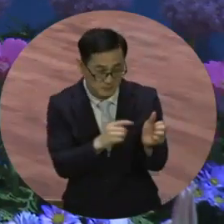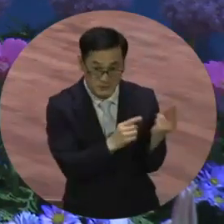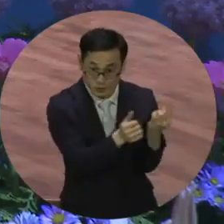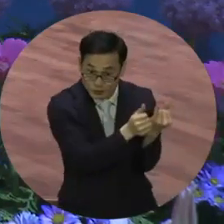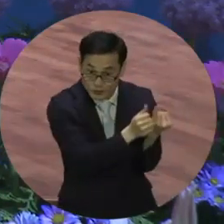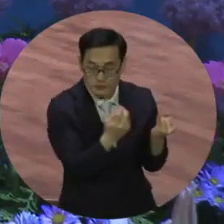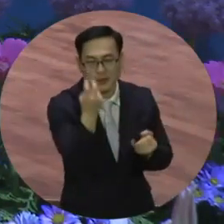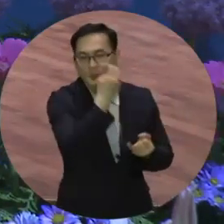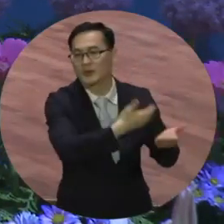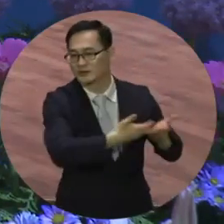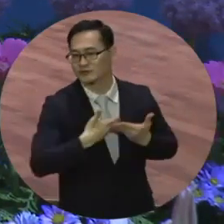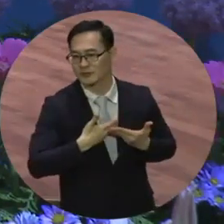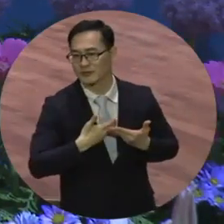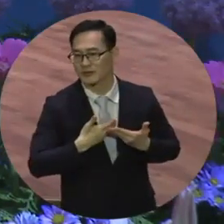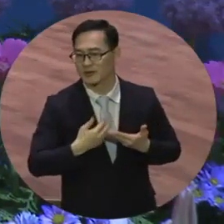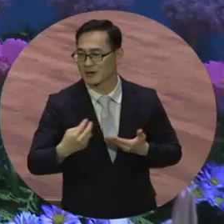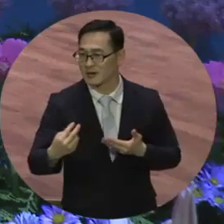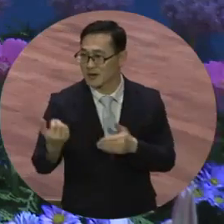고린도에서뿐만 아니